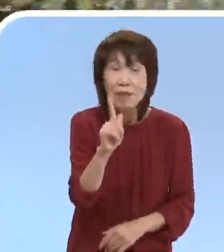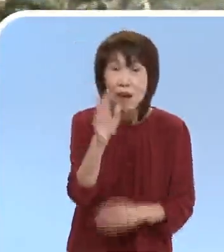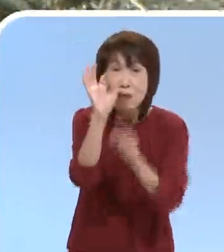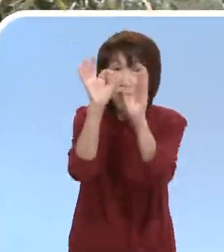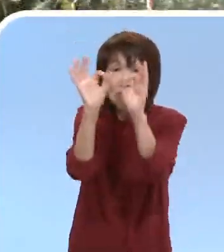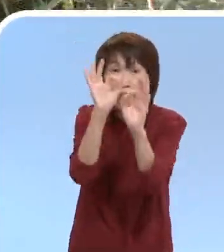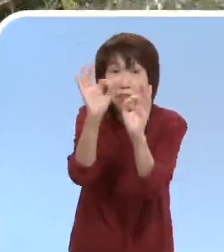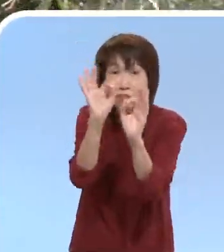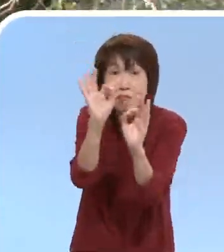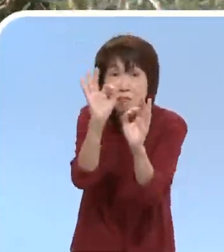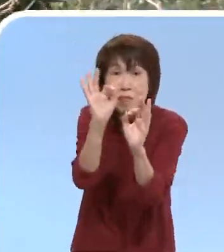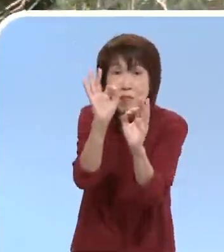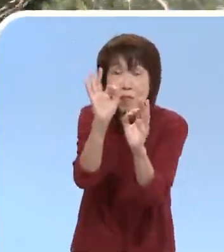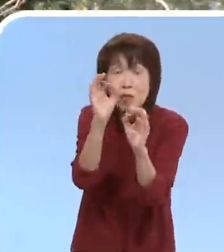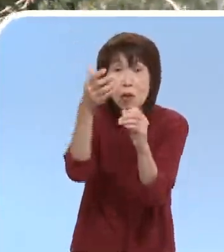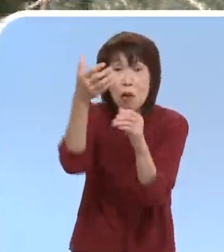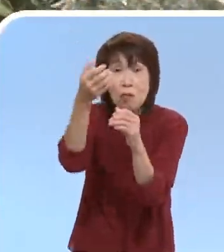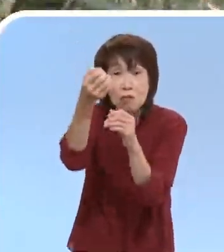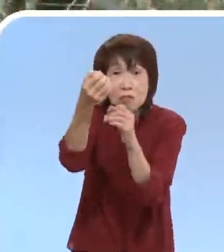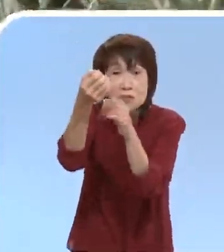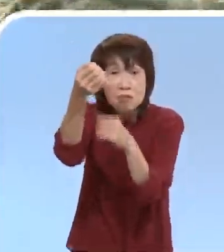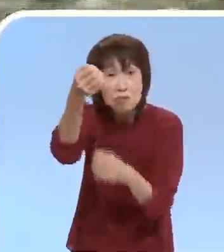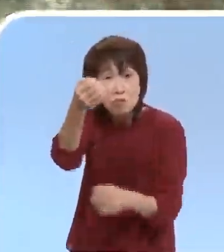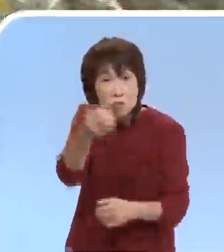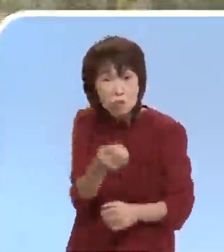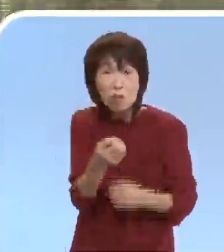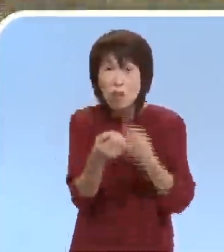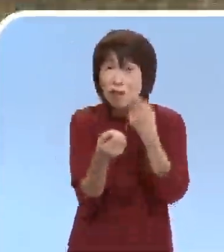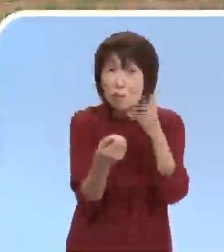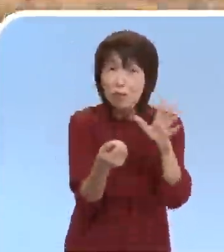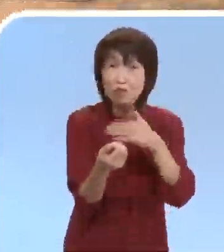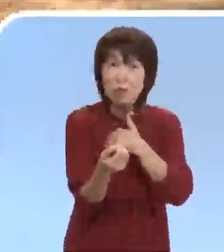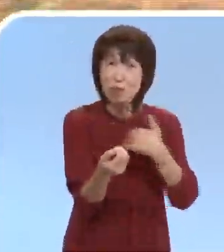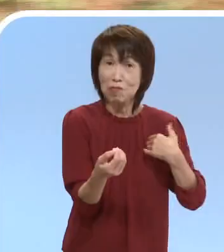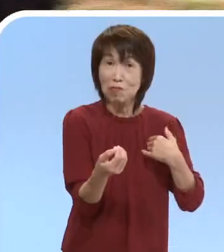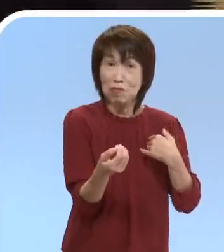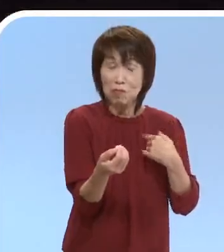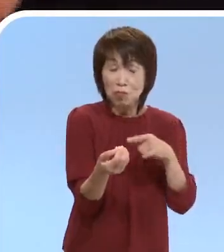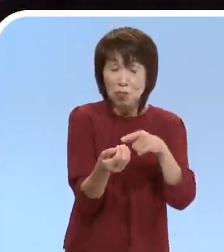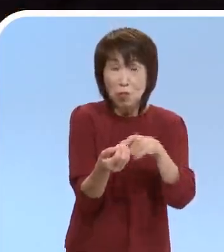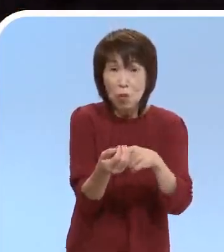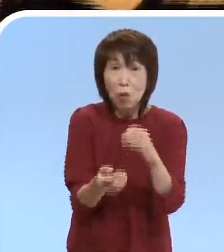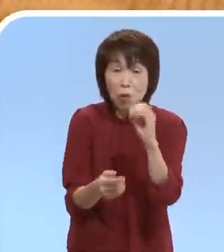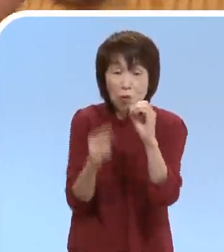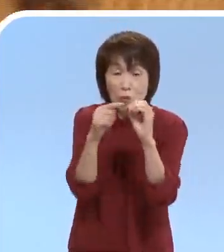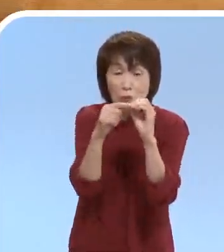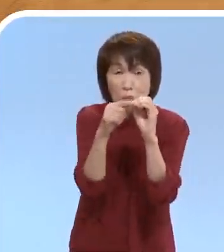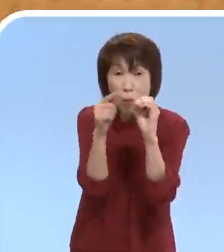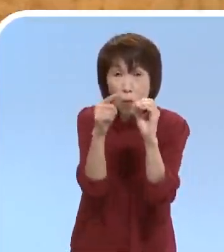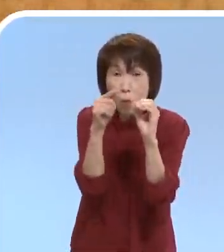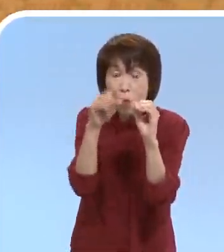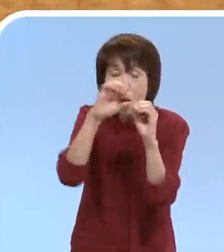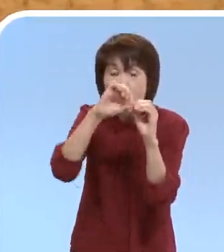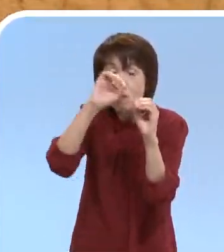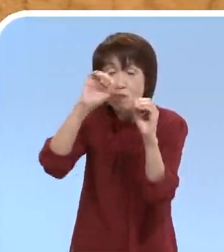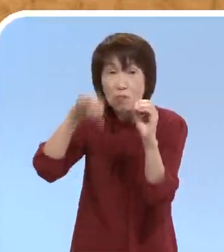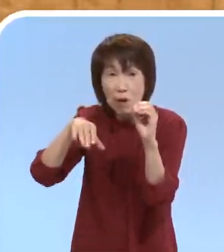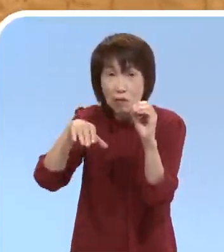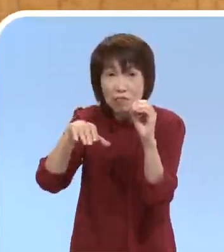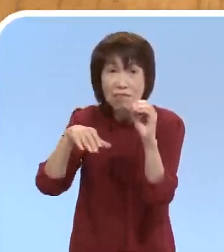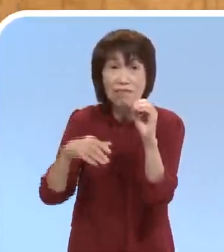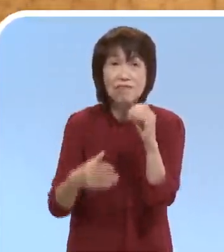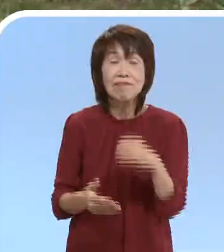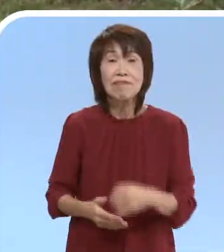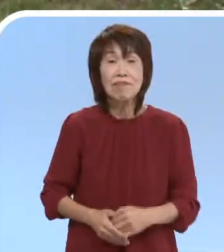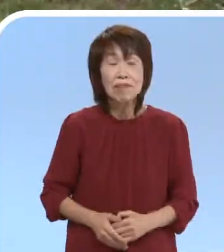って固まってるでしょ、はい、これを握って、うん、パッとこう取りますね。で、この小枝がついてくるのがあるんで、はい、これ